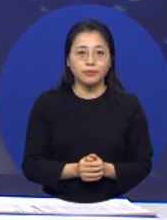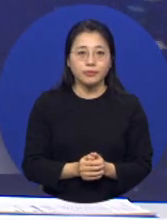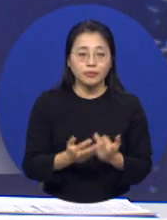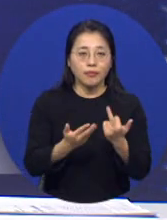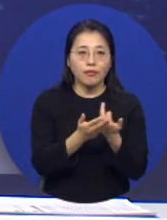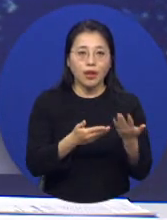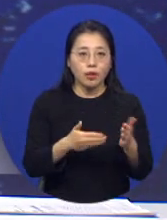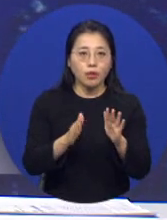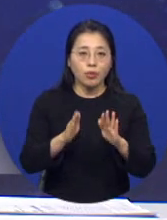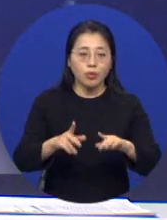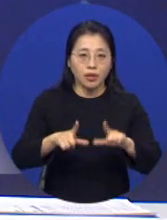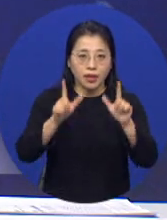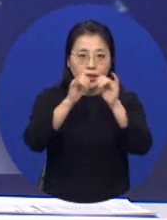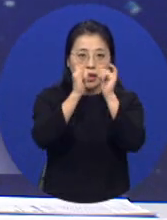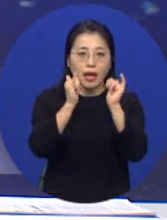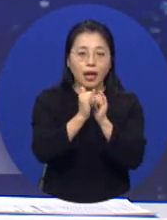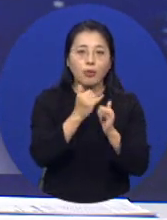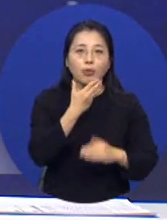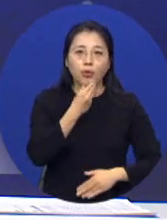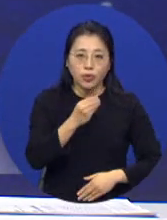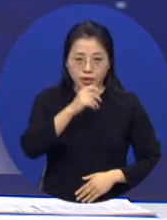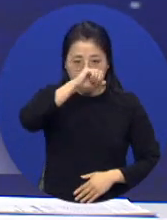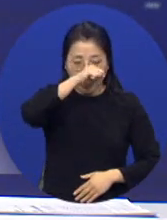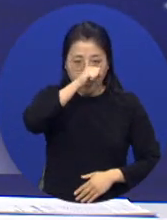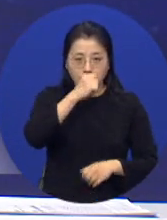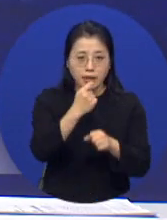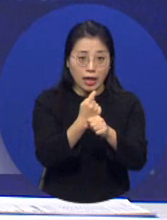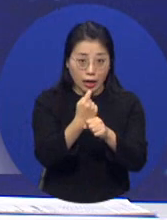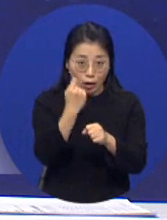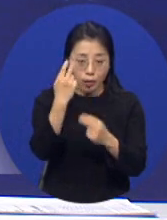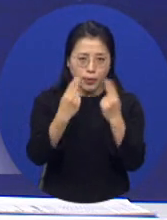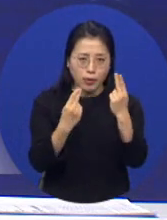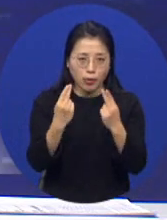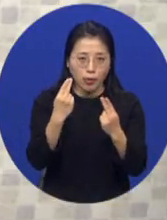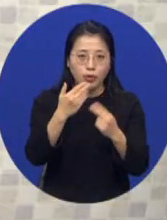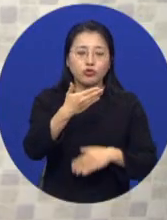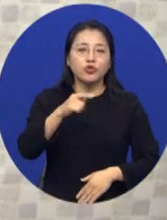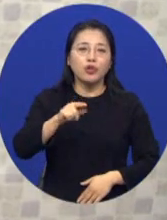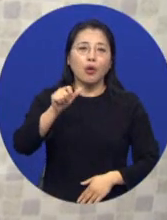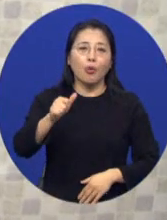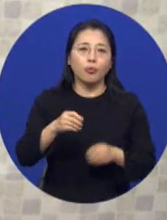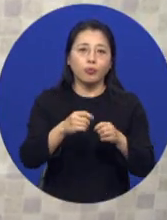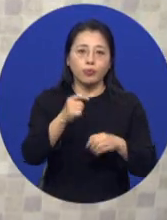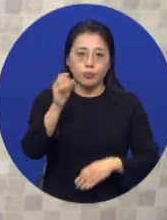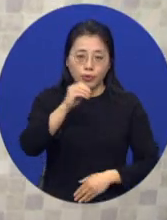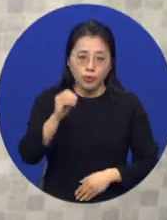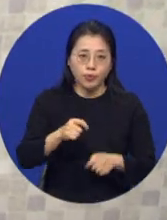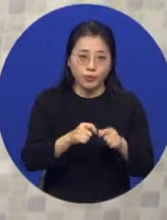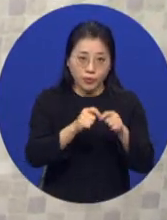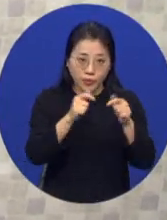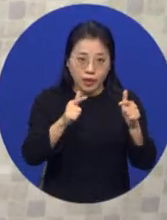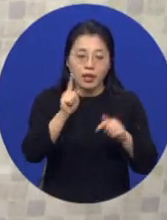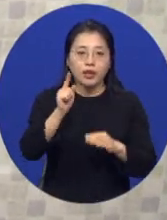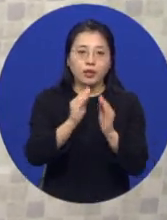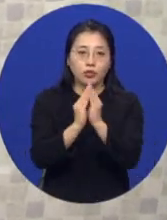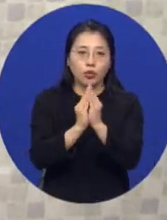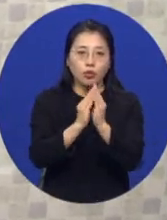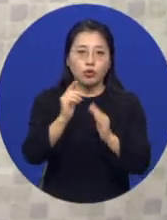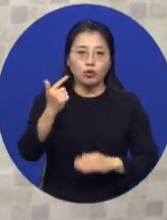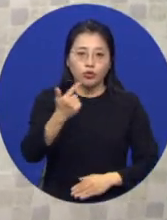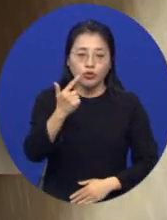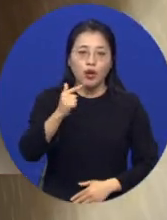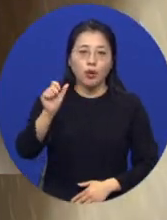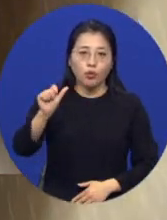제주도는 올해 사회복지 분야의 지난해보다 9.5% 늘어난 예산 1조 5천 6백억원을